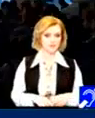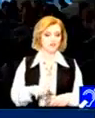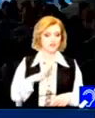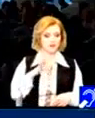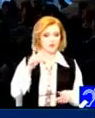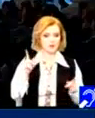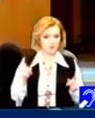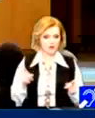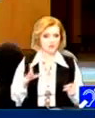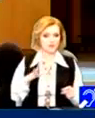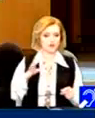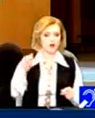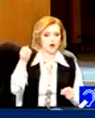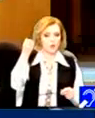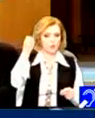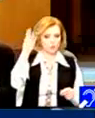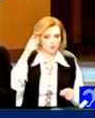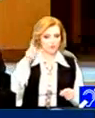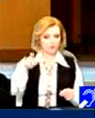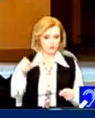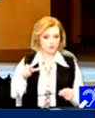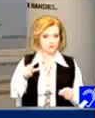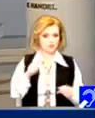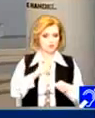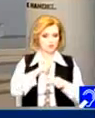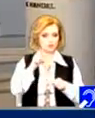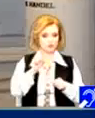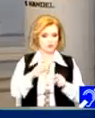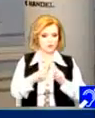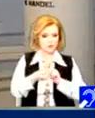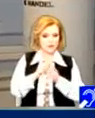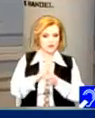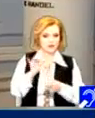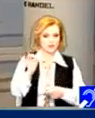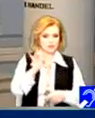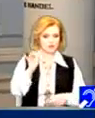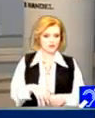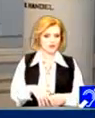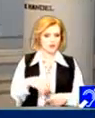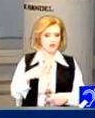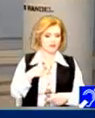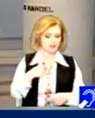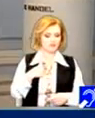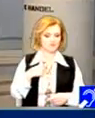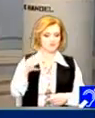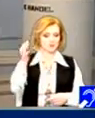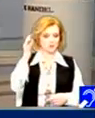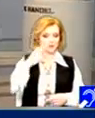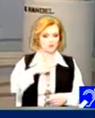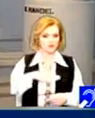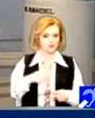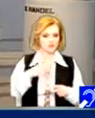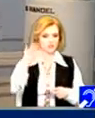când intelectualii simțeau că făuresc istoria. Mă întorc cu nostalgie la cele vremuri și